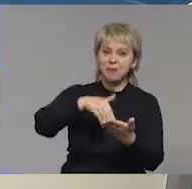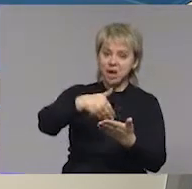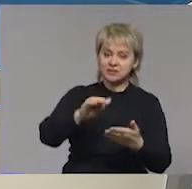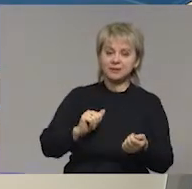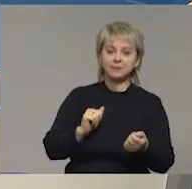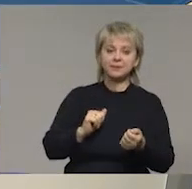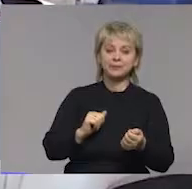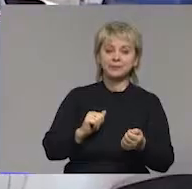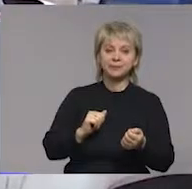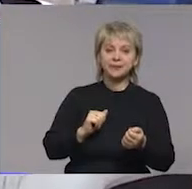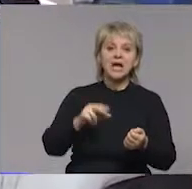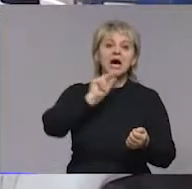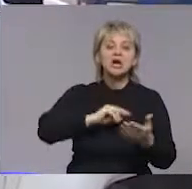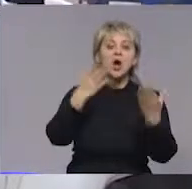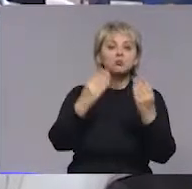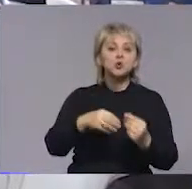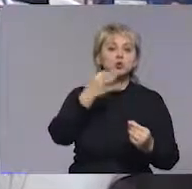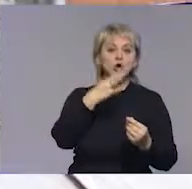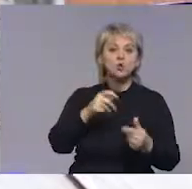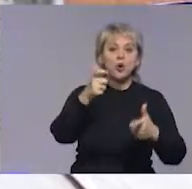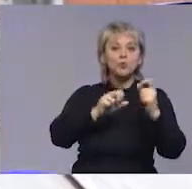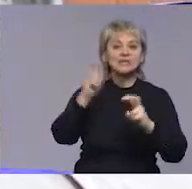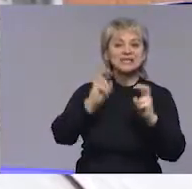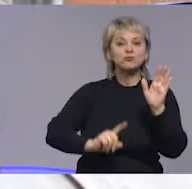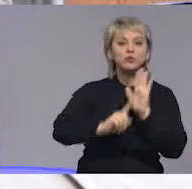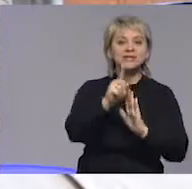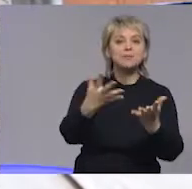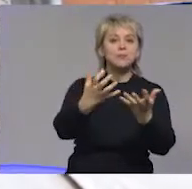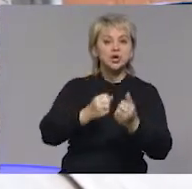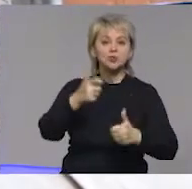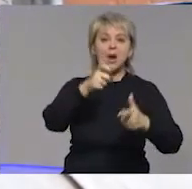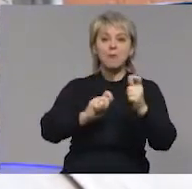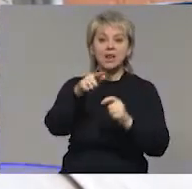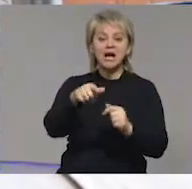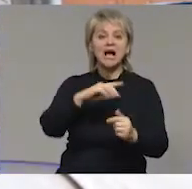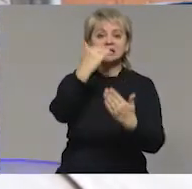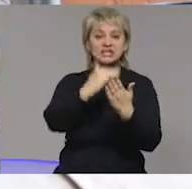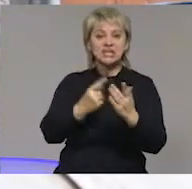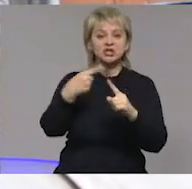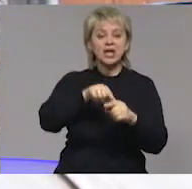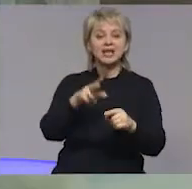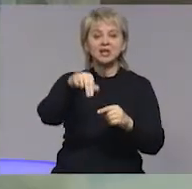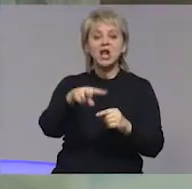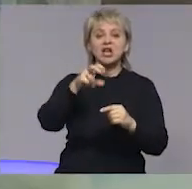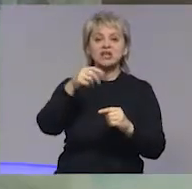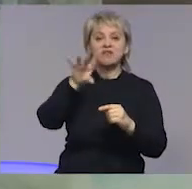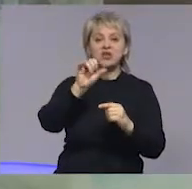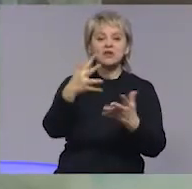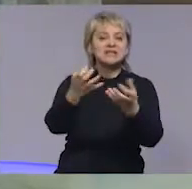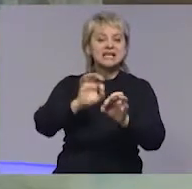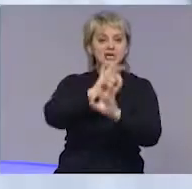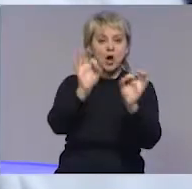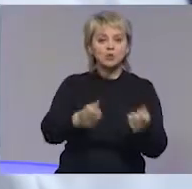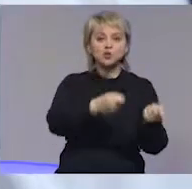масле. Рабочий день на любом молзаводе начинается с приемки молока. Задача химиколаборанта Анны Литвиновой – взять